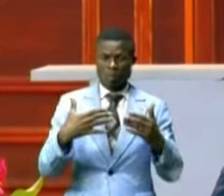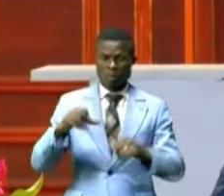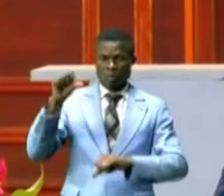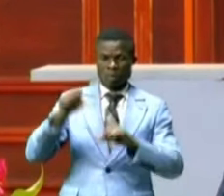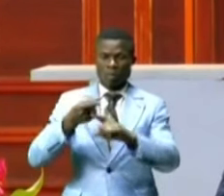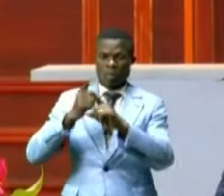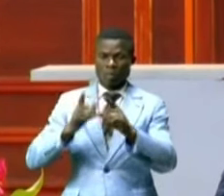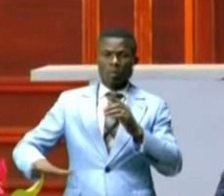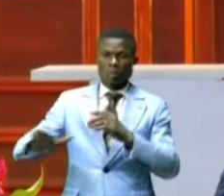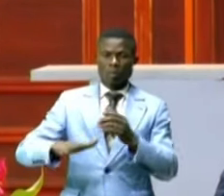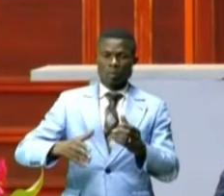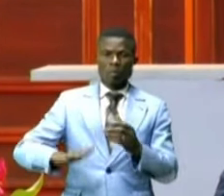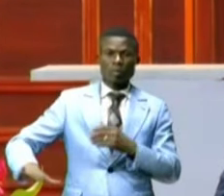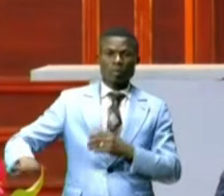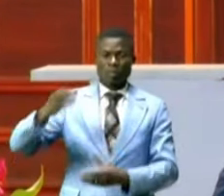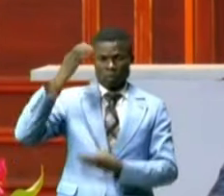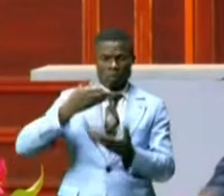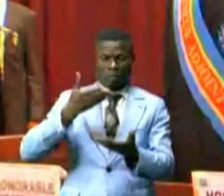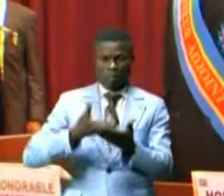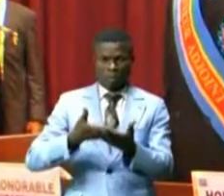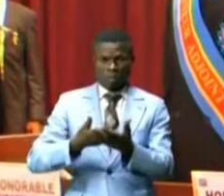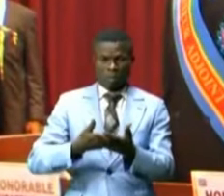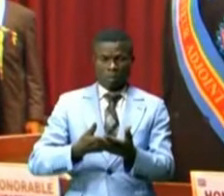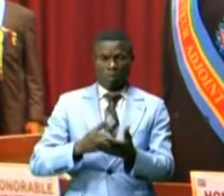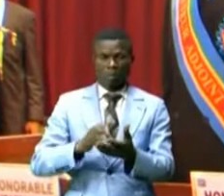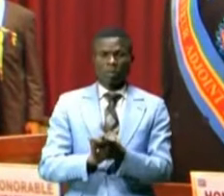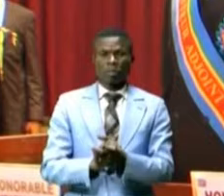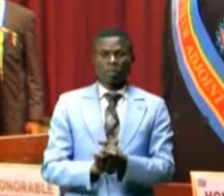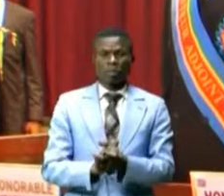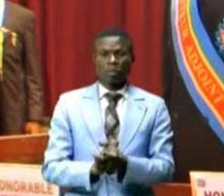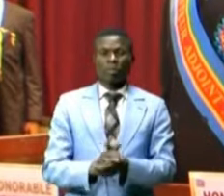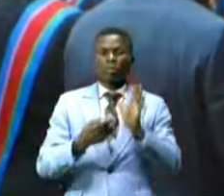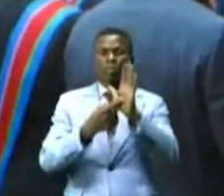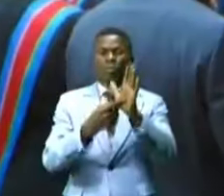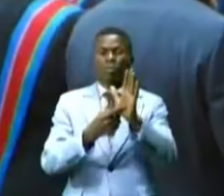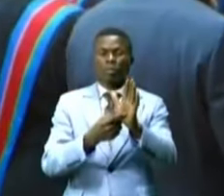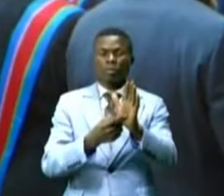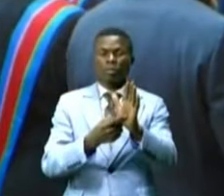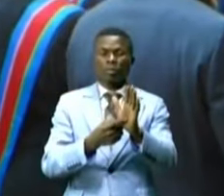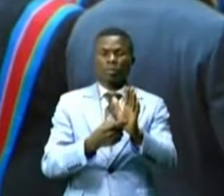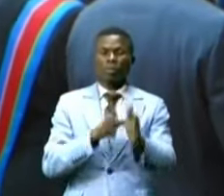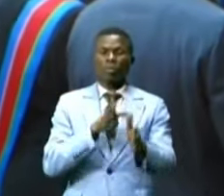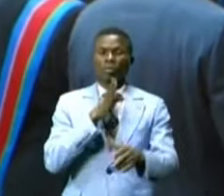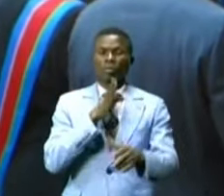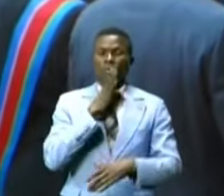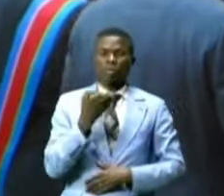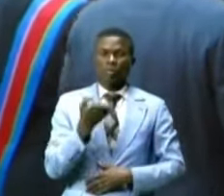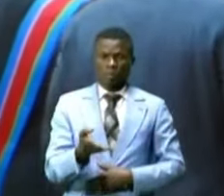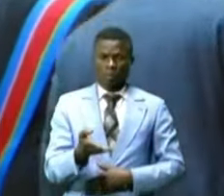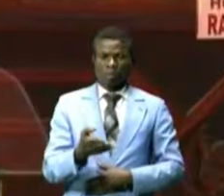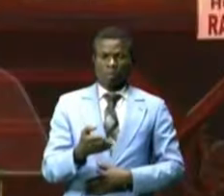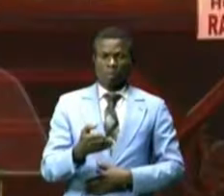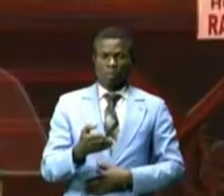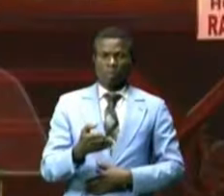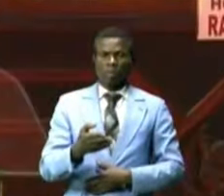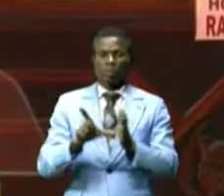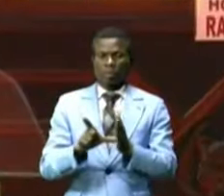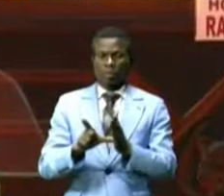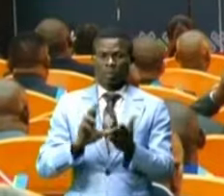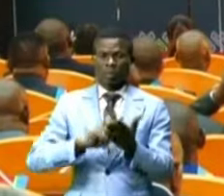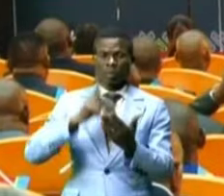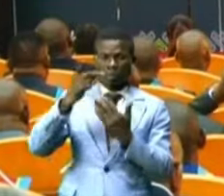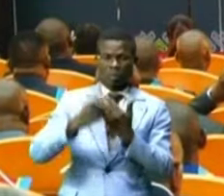imposée au pays par le Rwanda. L'hommage aux victimes a duré un instant. Aux côtés de la loi portant